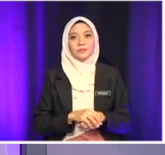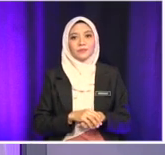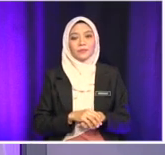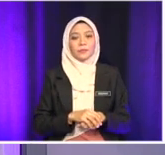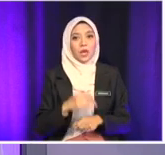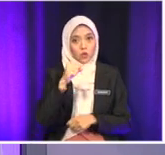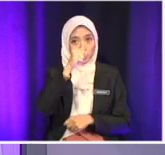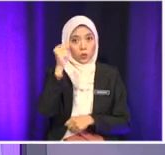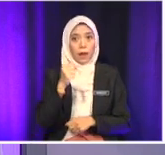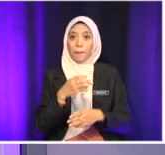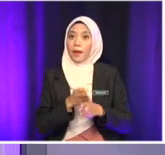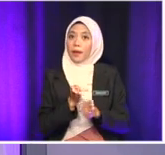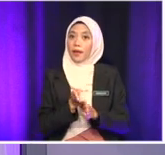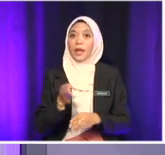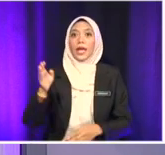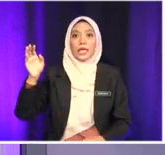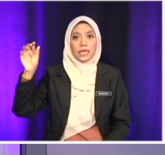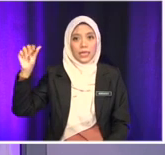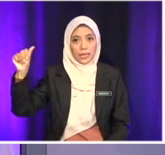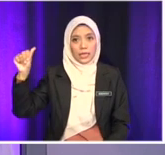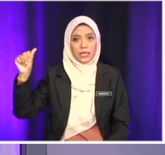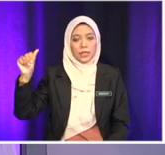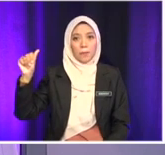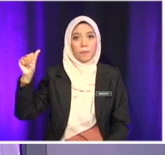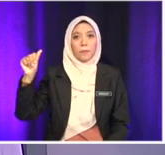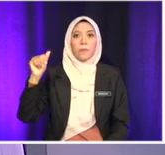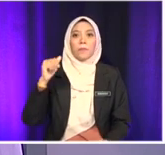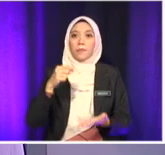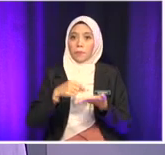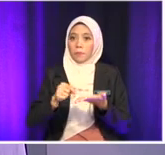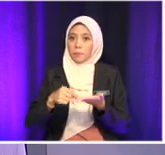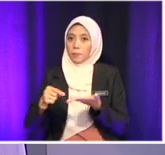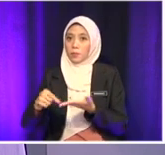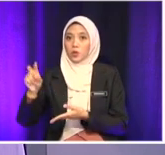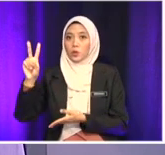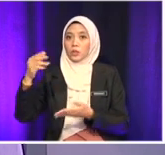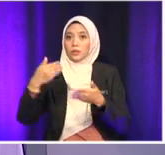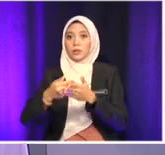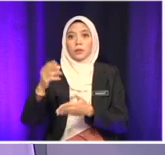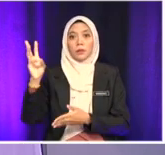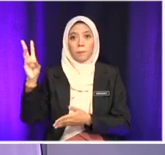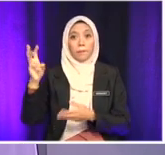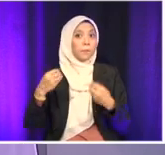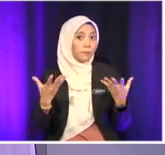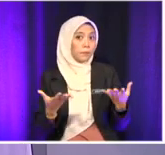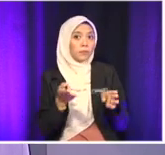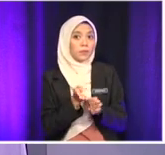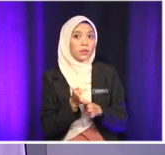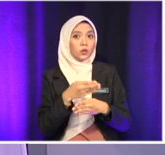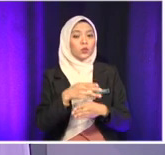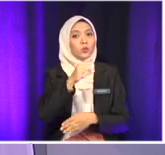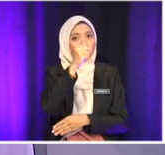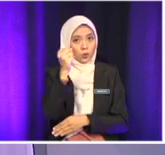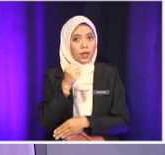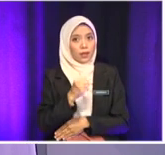untuk bagian A seperti yang kita tahu tadi pecahan makanya adalah 2 hingga mereka bagaimana bentuk-bentuk soal dan yang boleh ditanya dalam